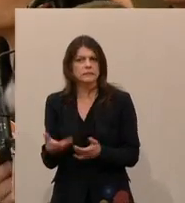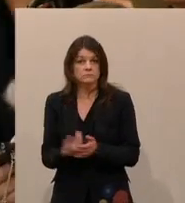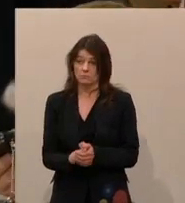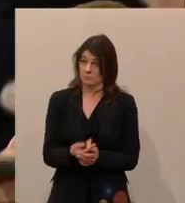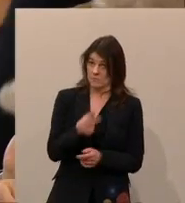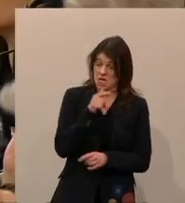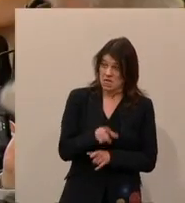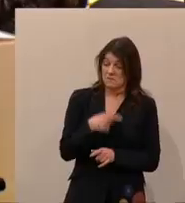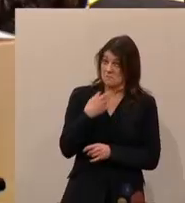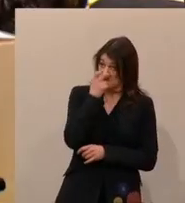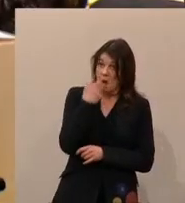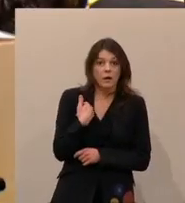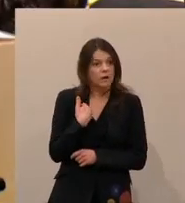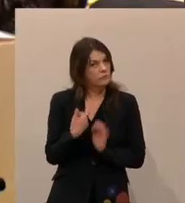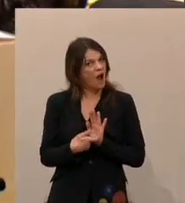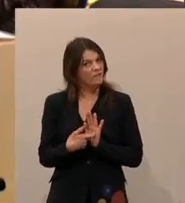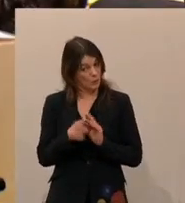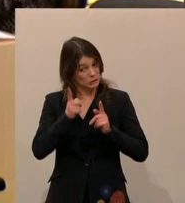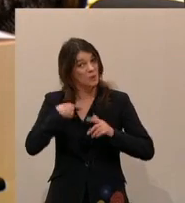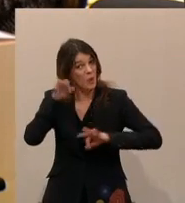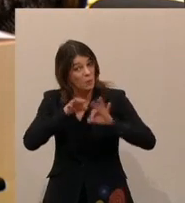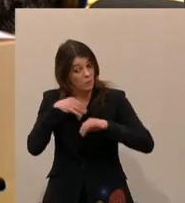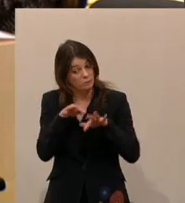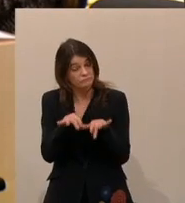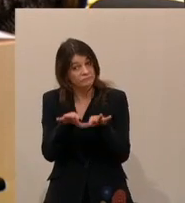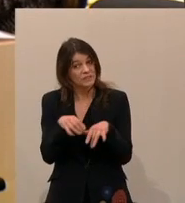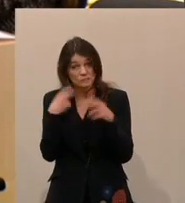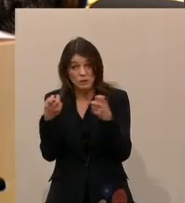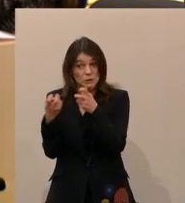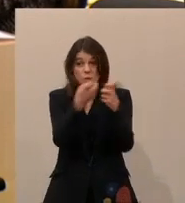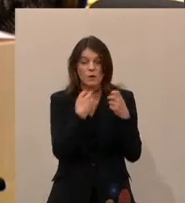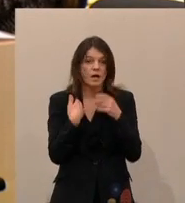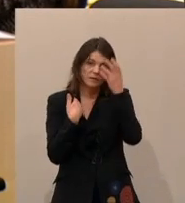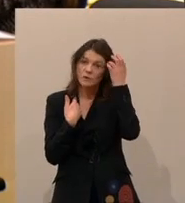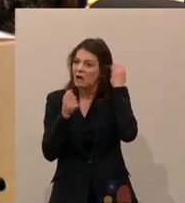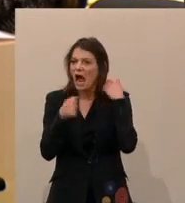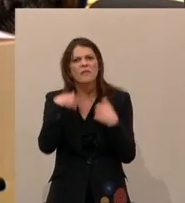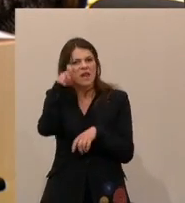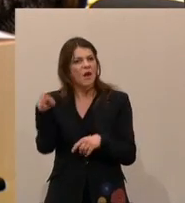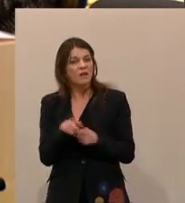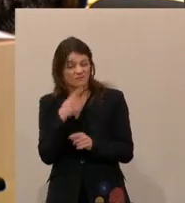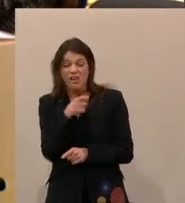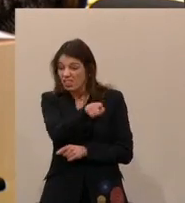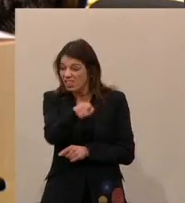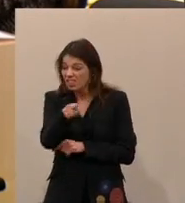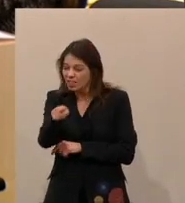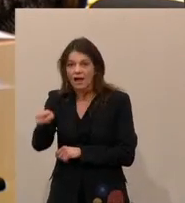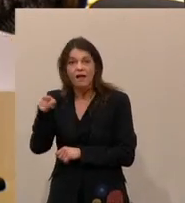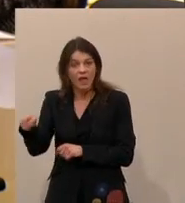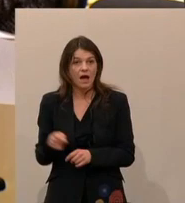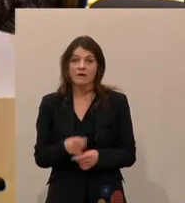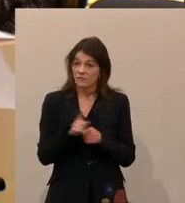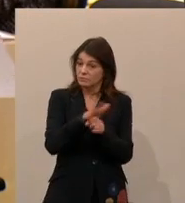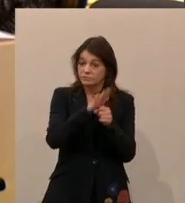das stelle ich mal spannend vor. Ist ja geradezu eine Aufforderung dazu, im Netz irgendwelche Leute zu diskreditieren und Denunziantentum zu betreiben. Weil je